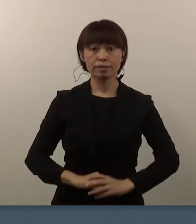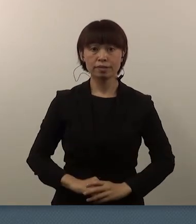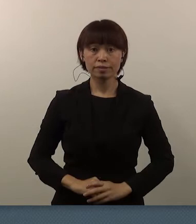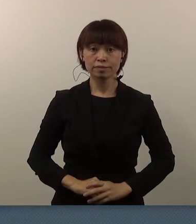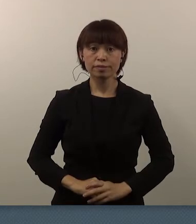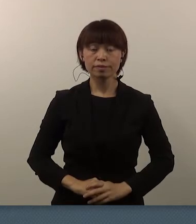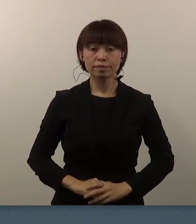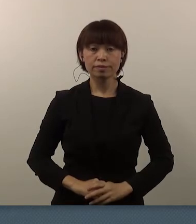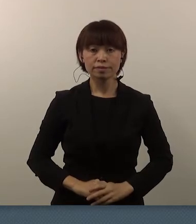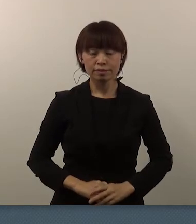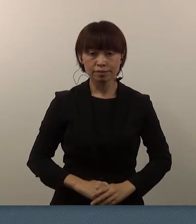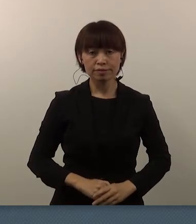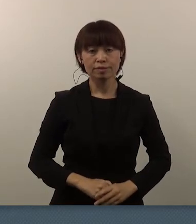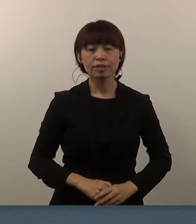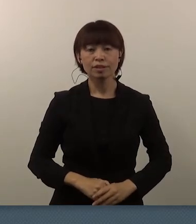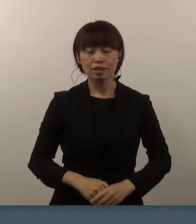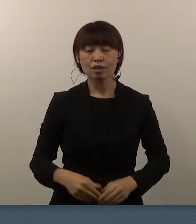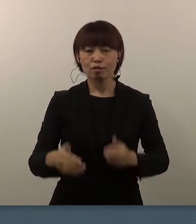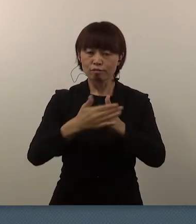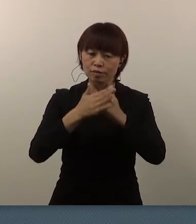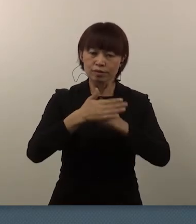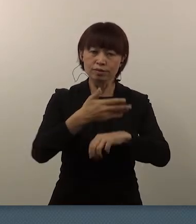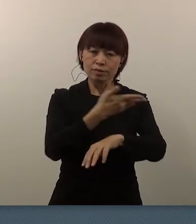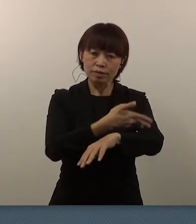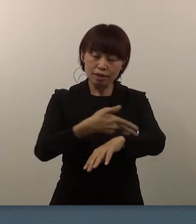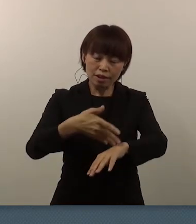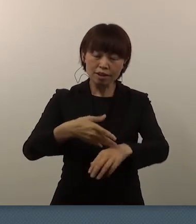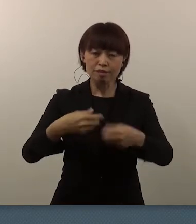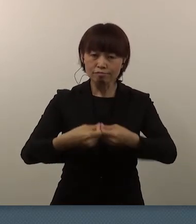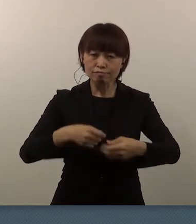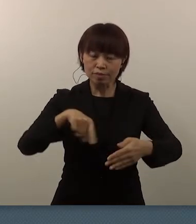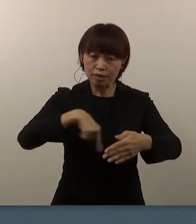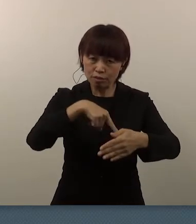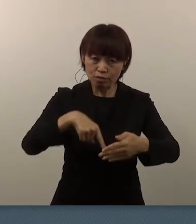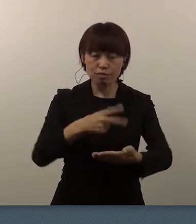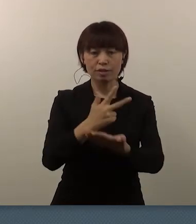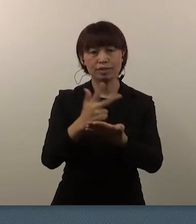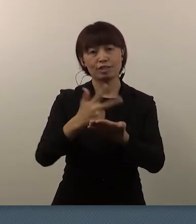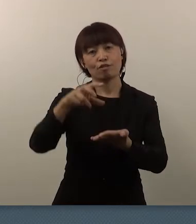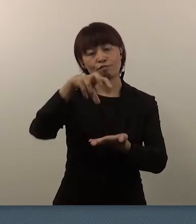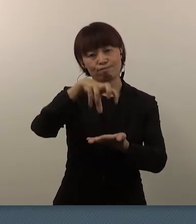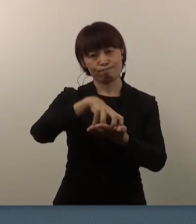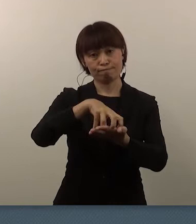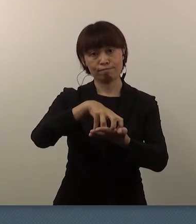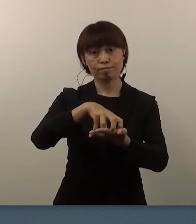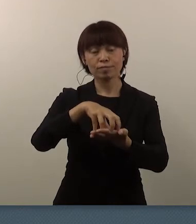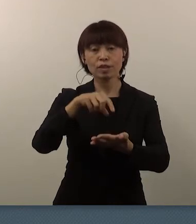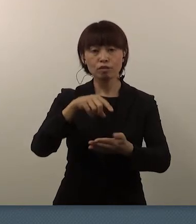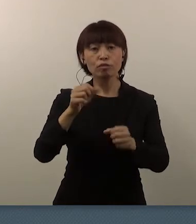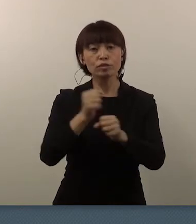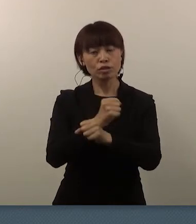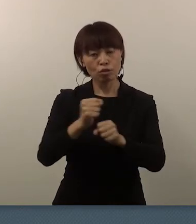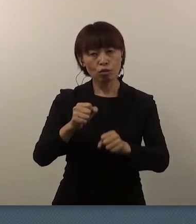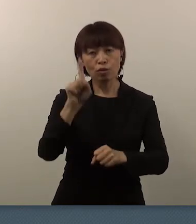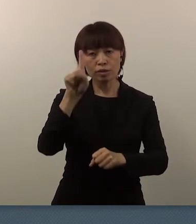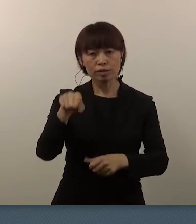飼い主が補助を受ける流れは資料記載のお通りです。この補助事業は明日7月10日から開始しますので